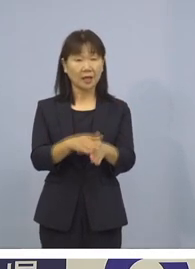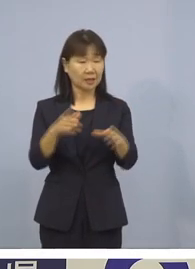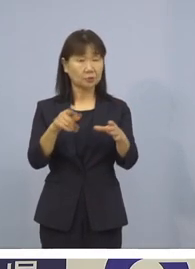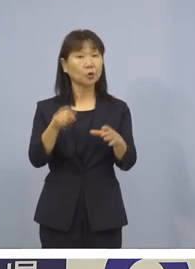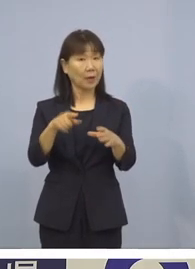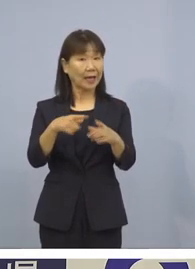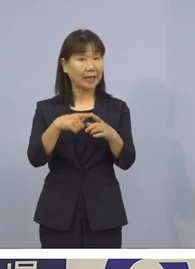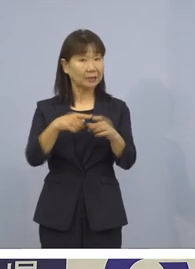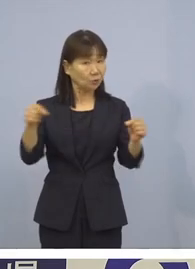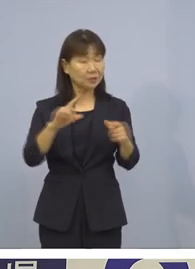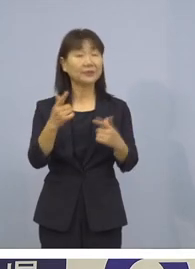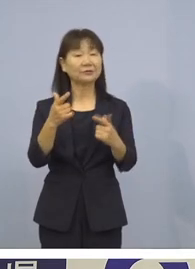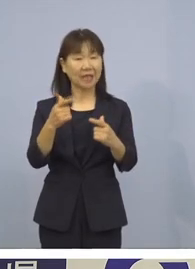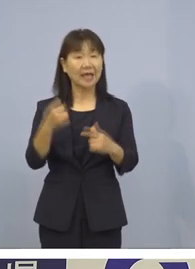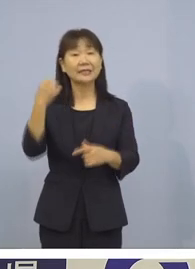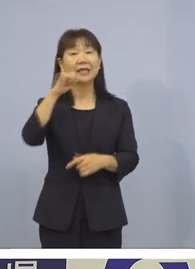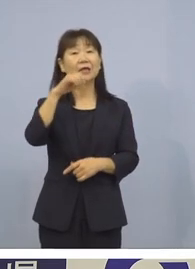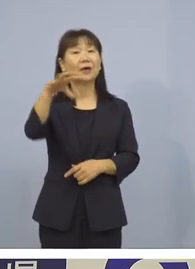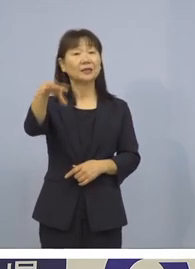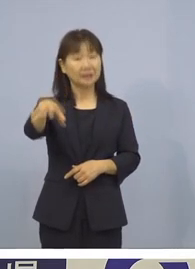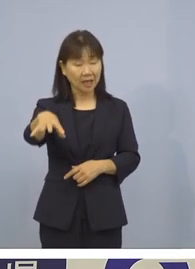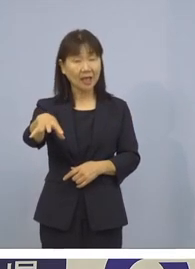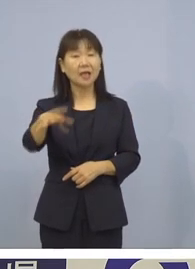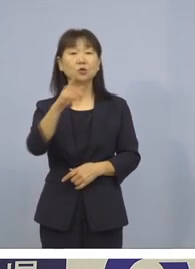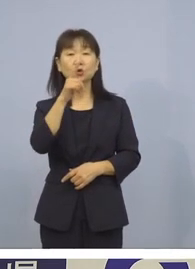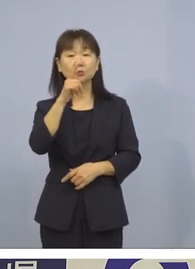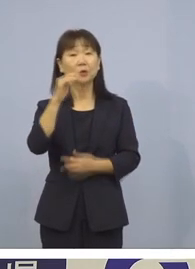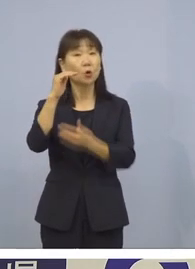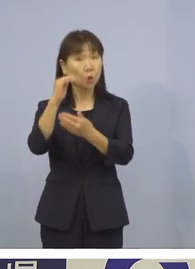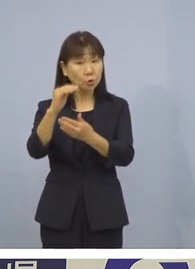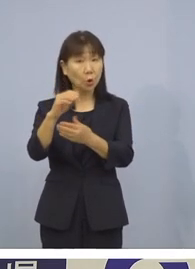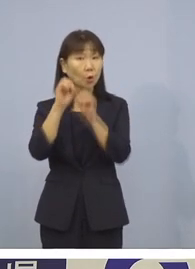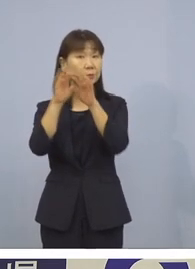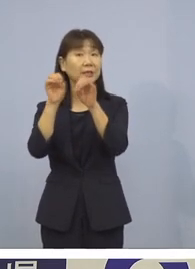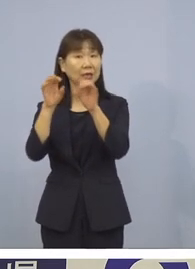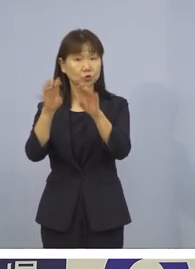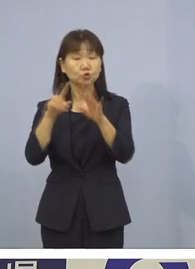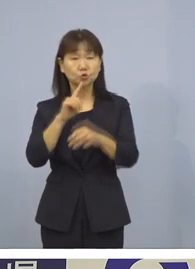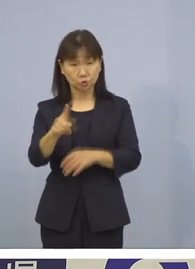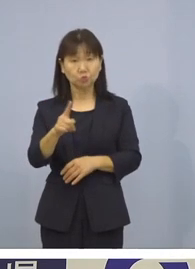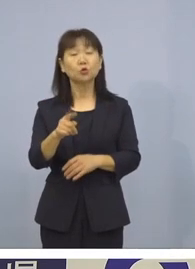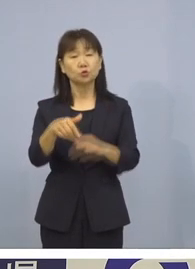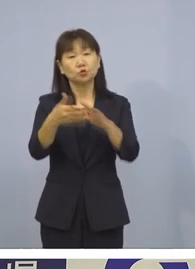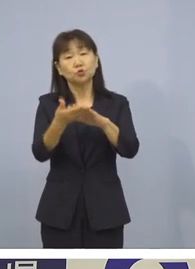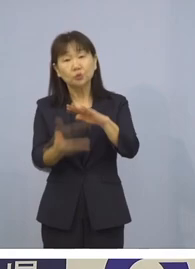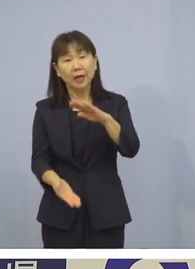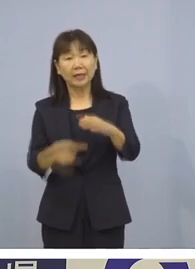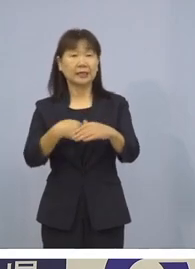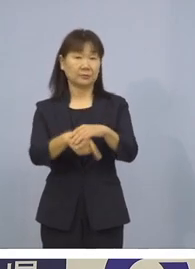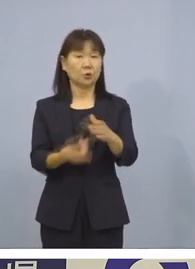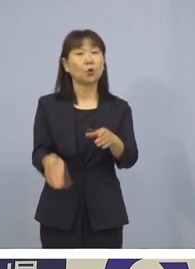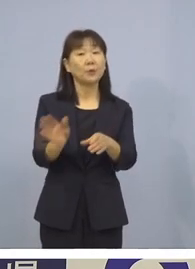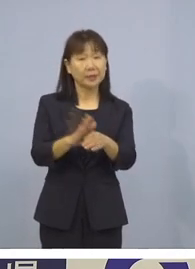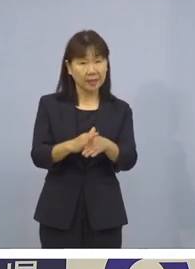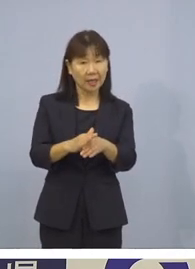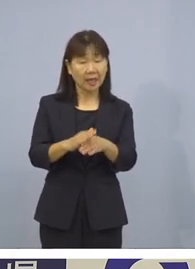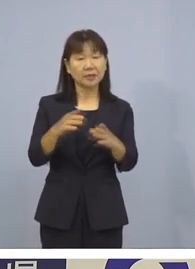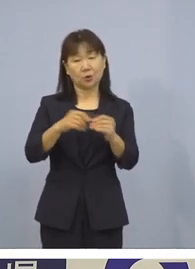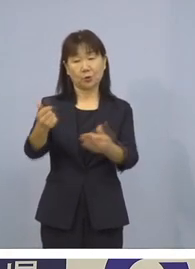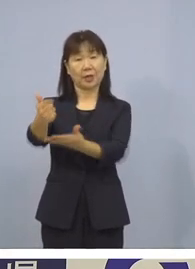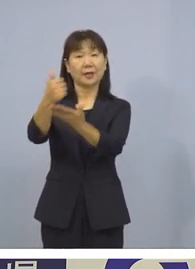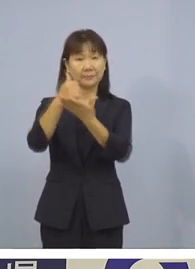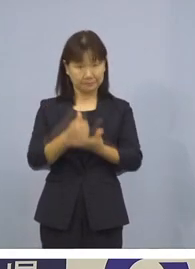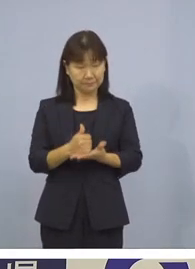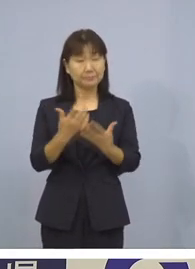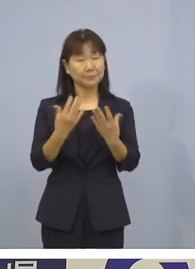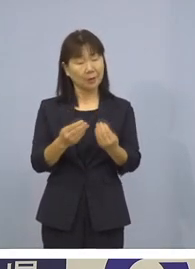くてですよ、台湾で徳島のことを PR するという、そういう深い意味を込めて実は来日していただいたんですね。